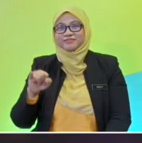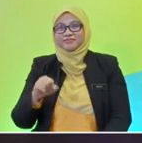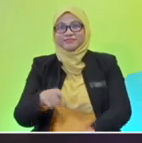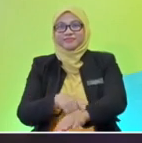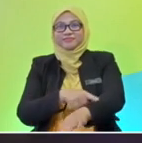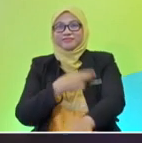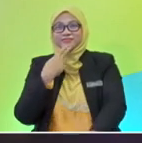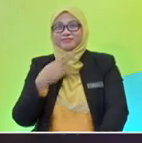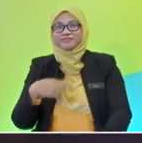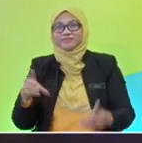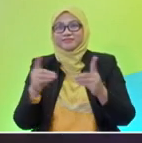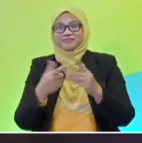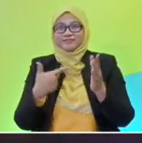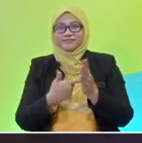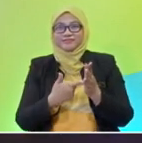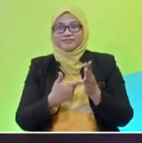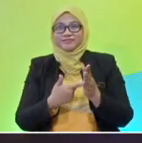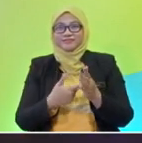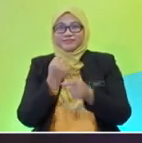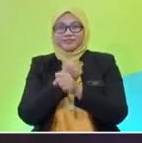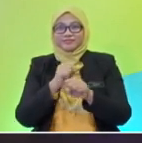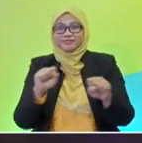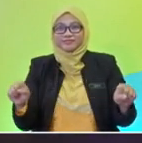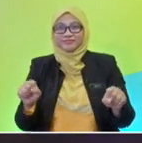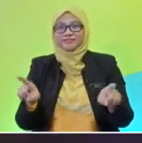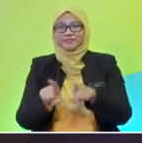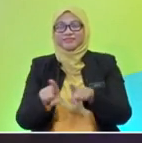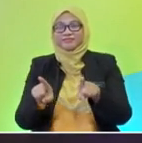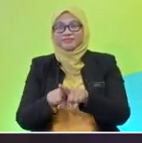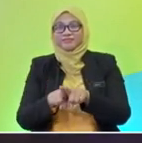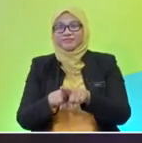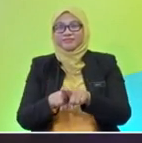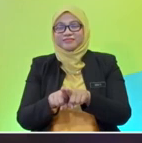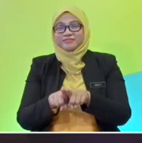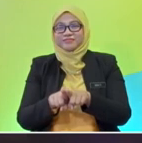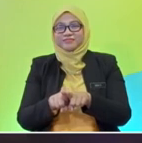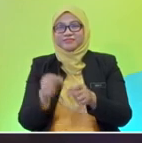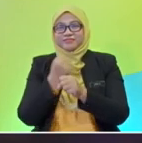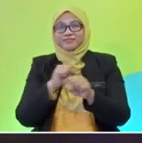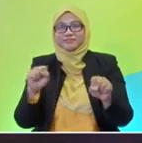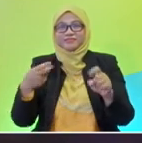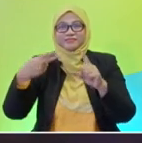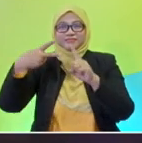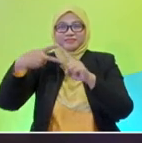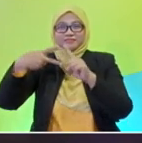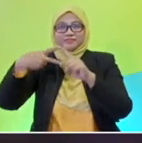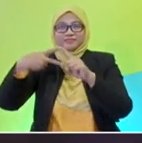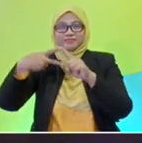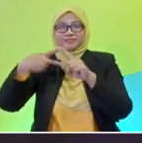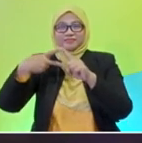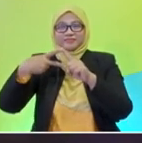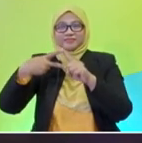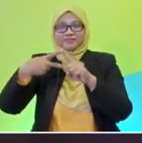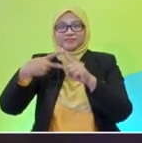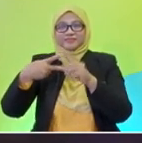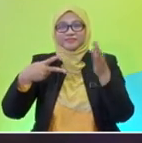kita selesaikan sama-sama. Cikgu akan selesaikan pembayang bagi pantun di bahagian sini. Hanif akan lengkapkan di bahagian sana. Baik, okay.